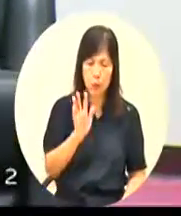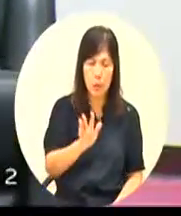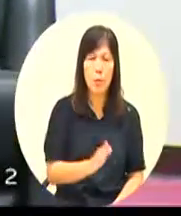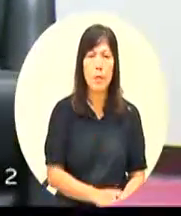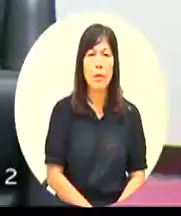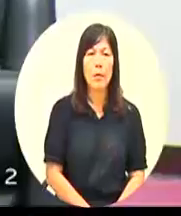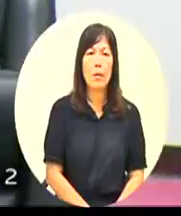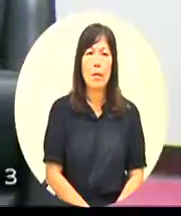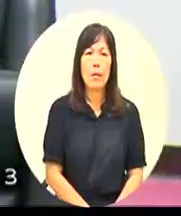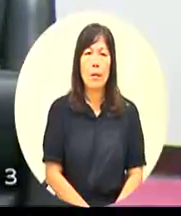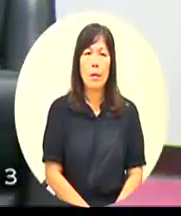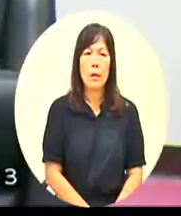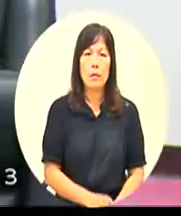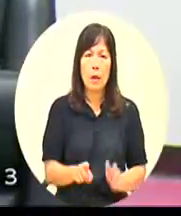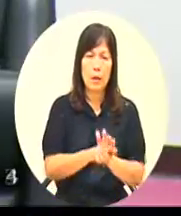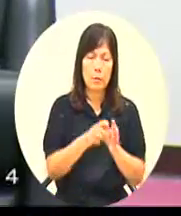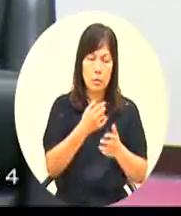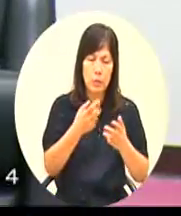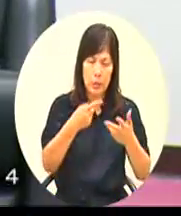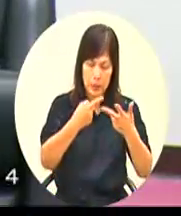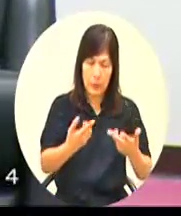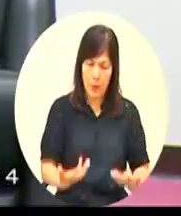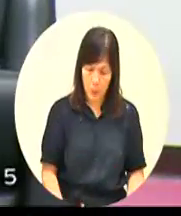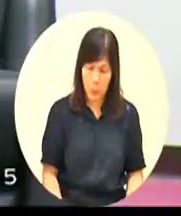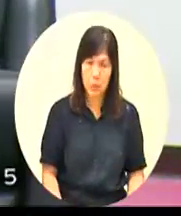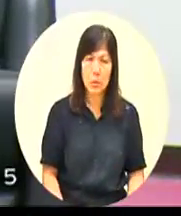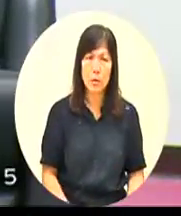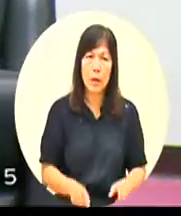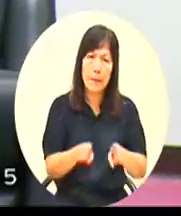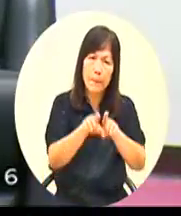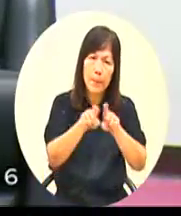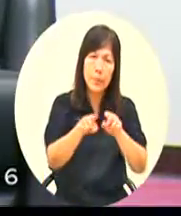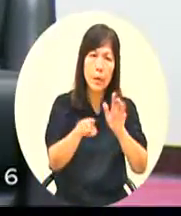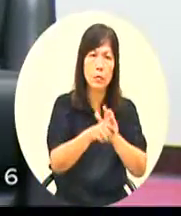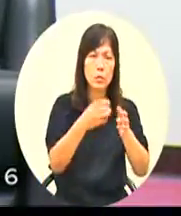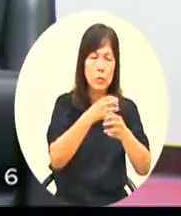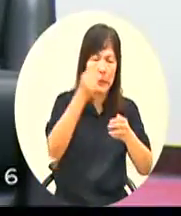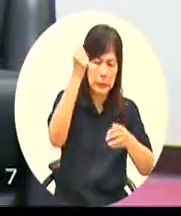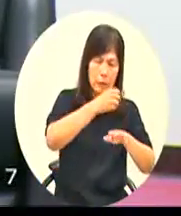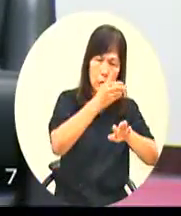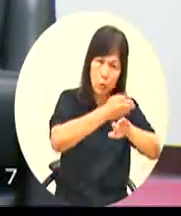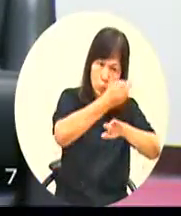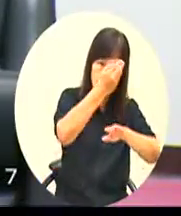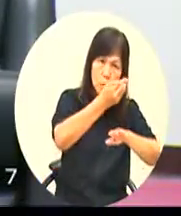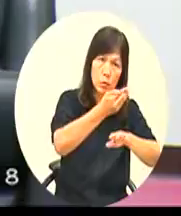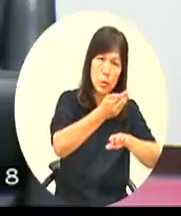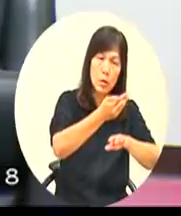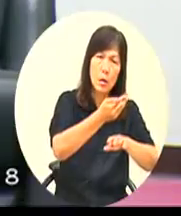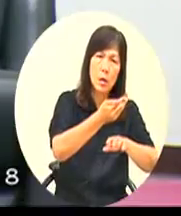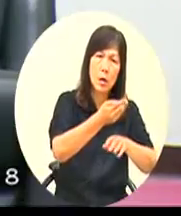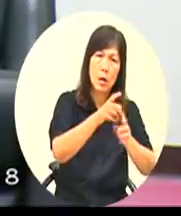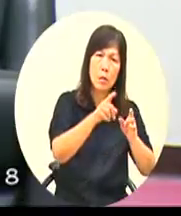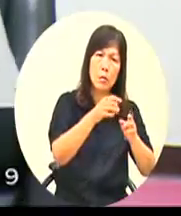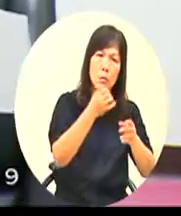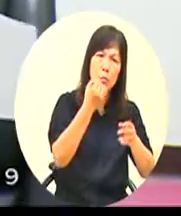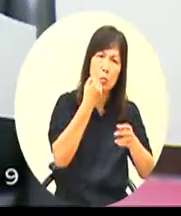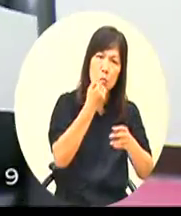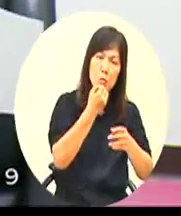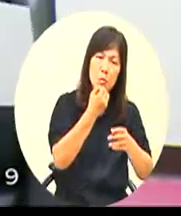下。好，这礼拜一就固定休息。那平常是不是能够早上9点的话，已经是啊，也我